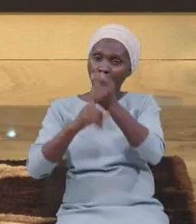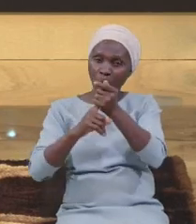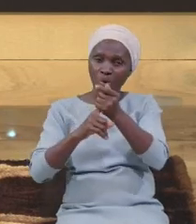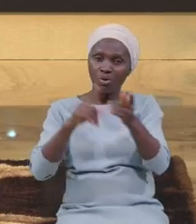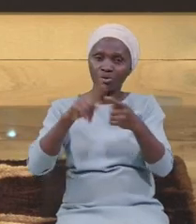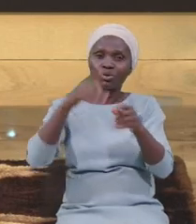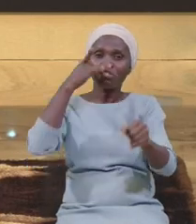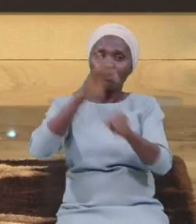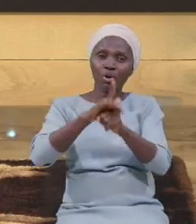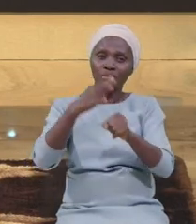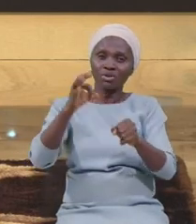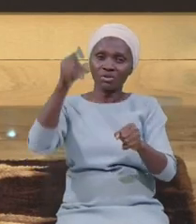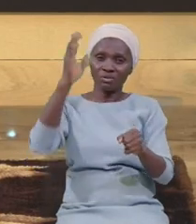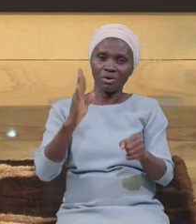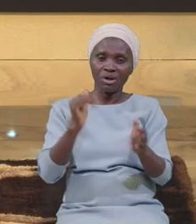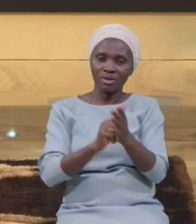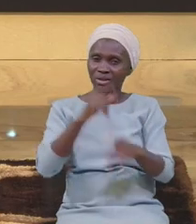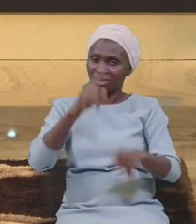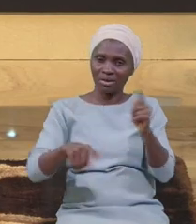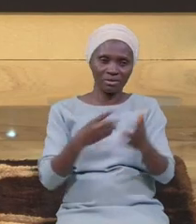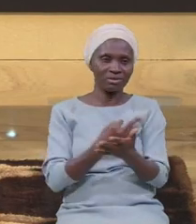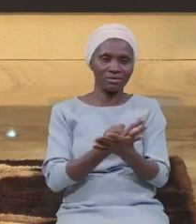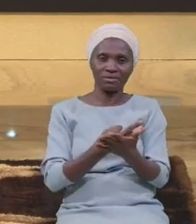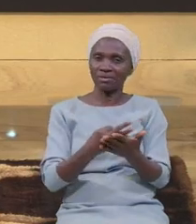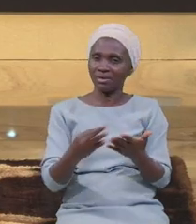en croyant aux promesses de Dieu infaillibles.